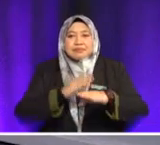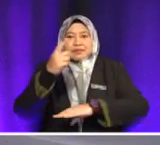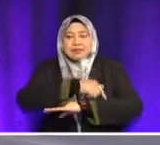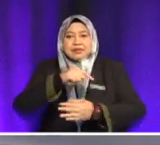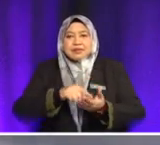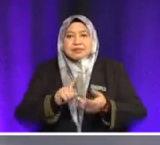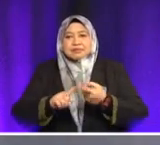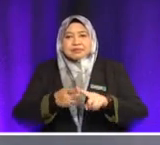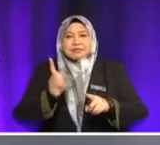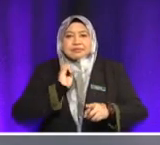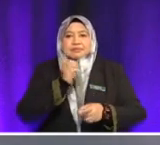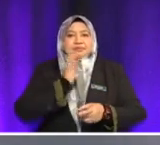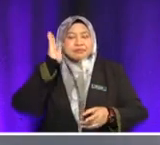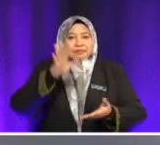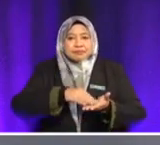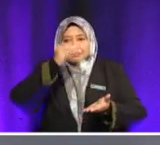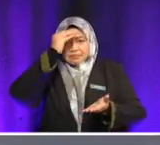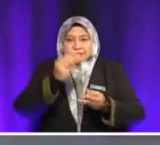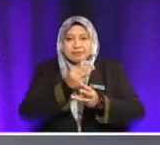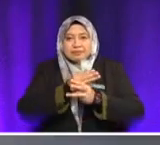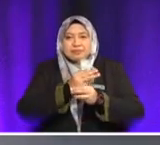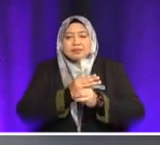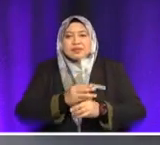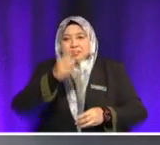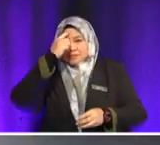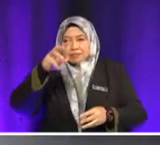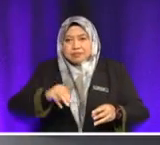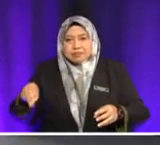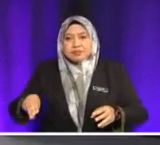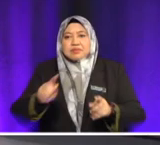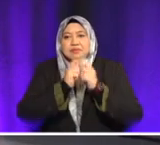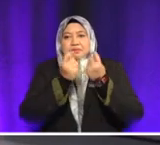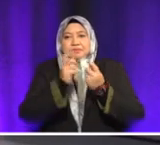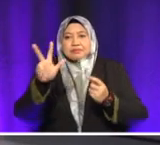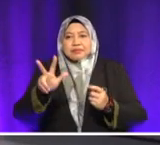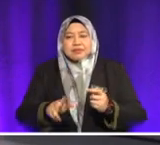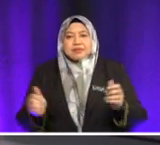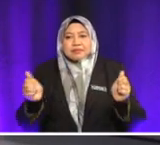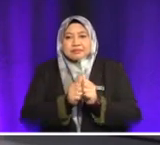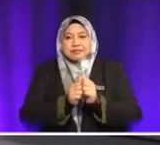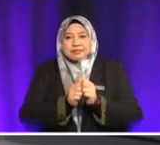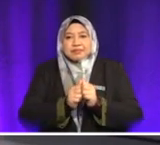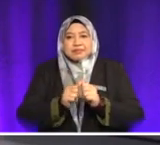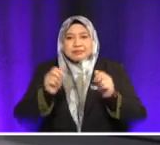kawan-kawan kita akan belajar mata pelajaran matematika untuk murid-murid tingkatan 3 dengan